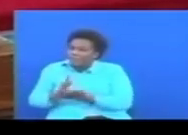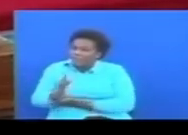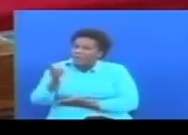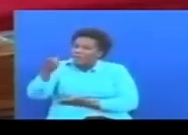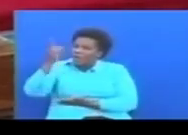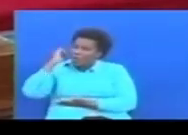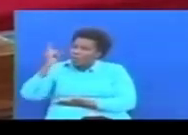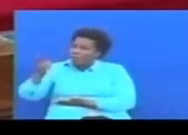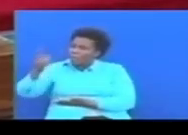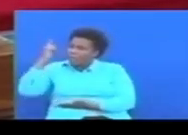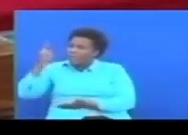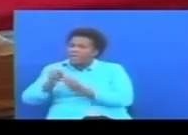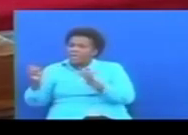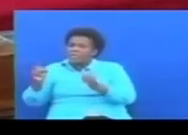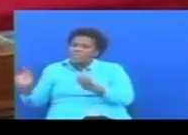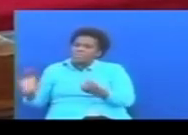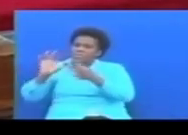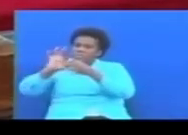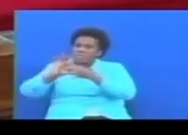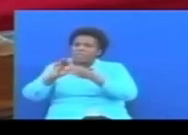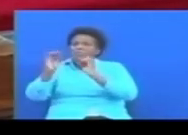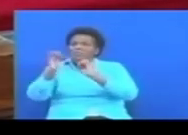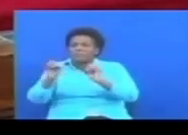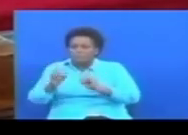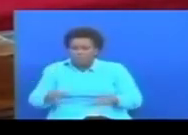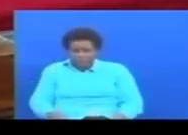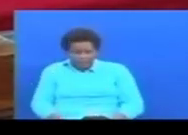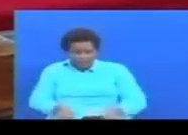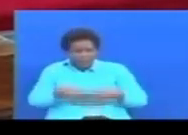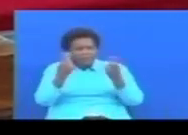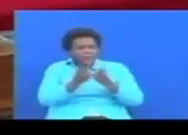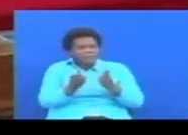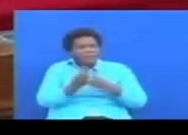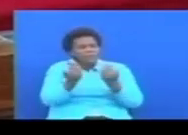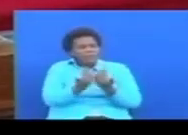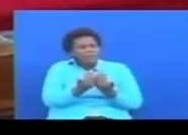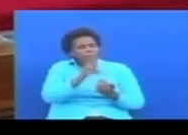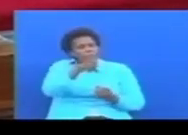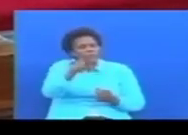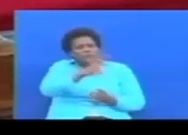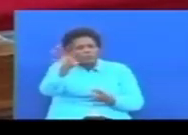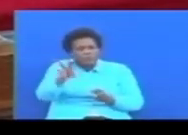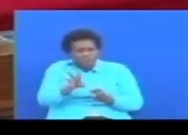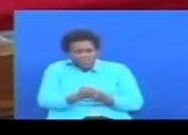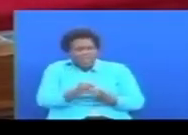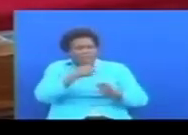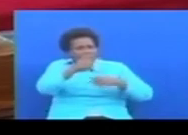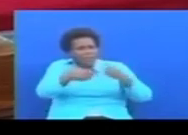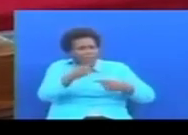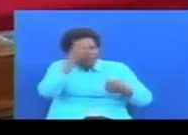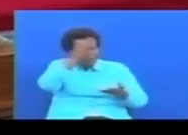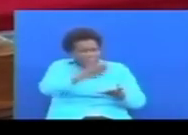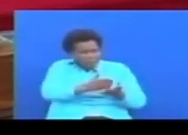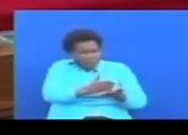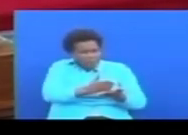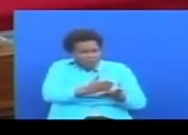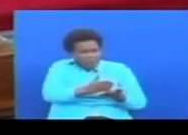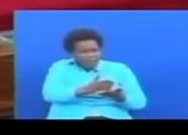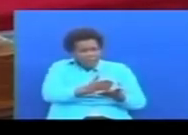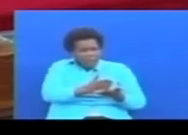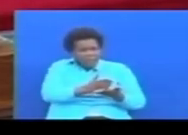hawajaunganishiwa. Mwisho, Mheshimiwa Naibu Spika, nichukue fursa hii pia kutoa wito kwa wananchi wote ambao miradi imekamilika ya densification ya awamu ya